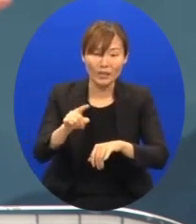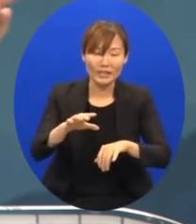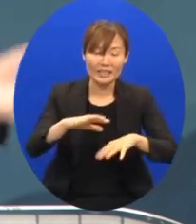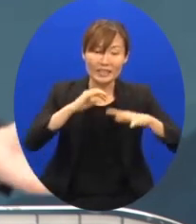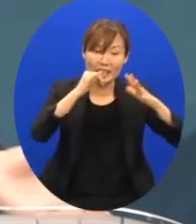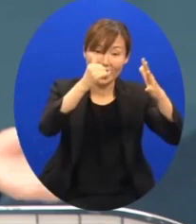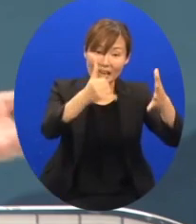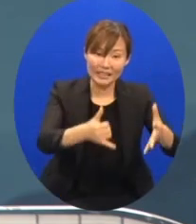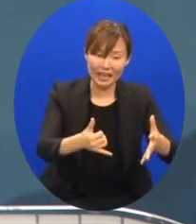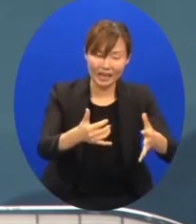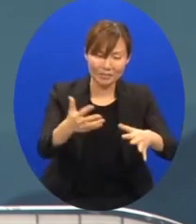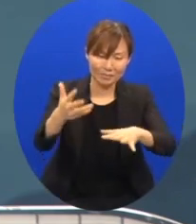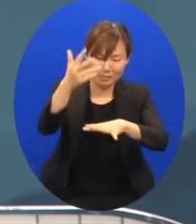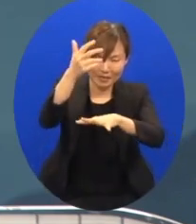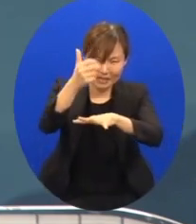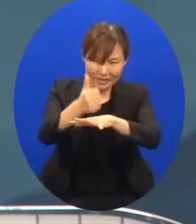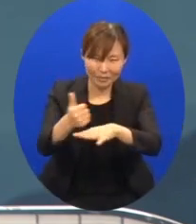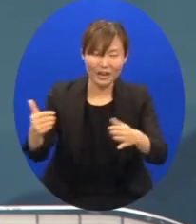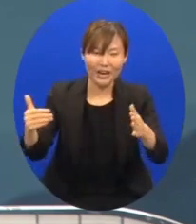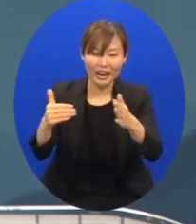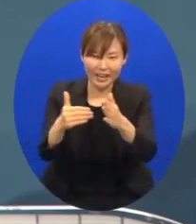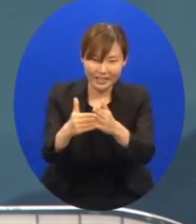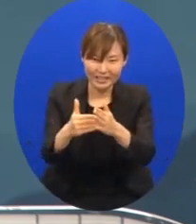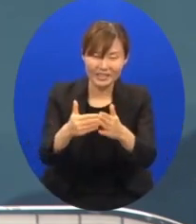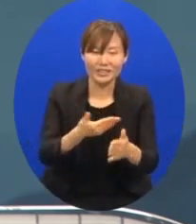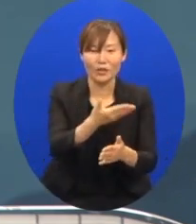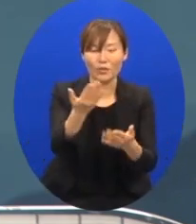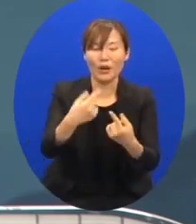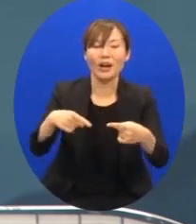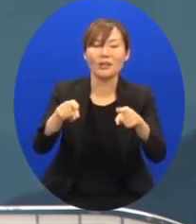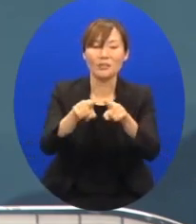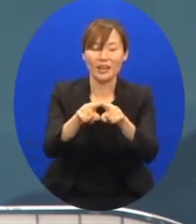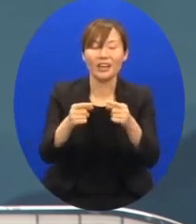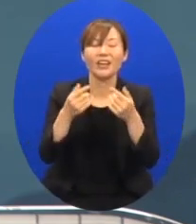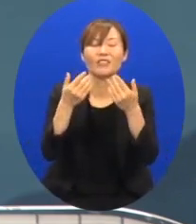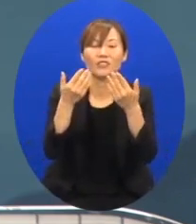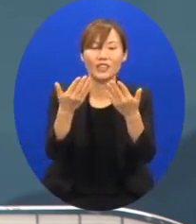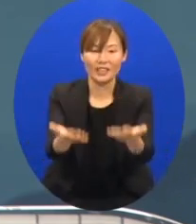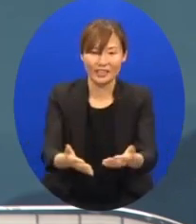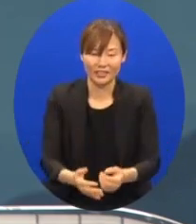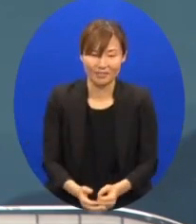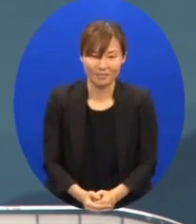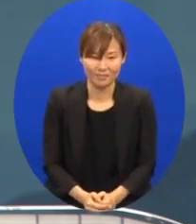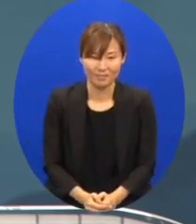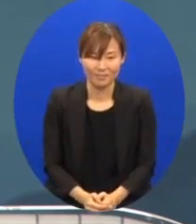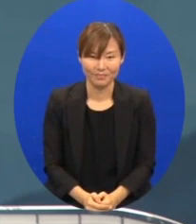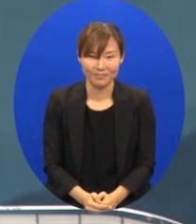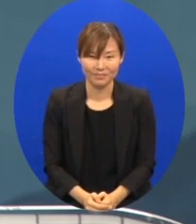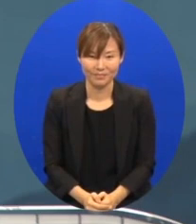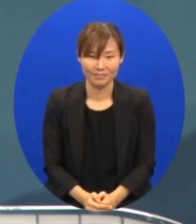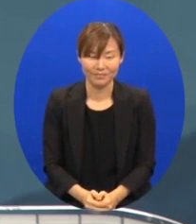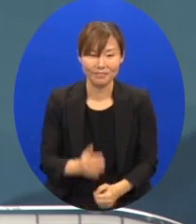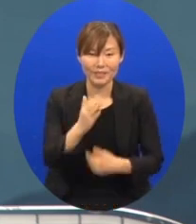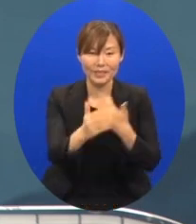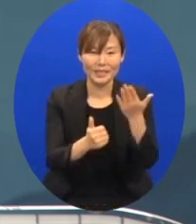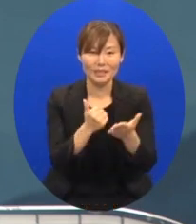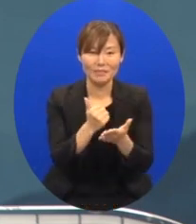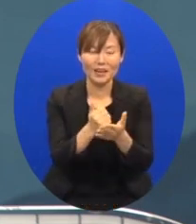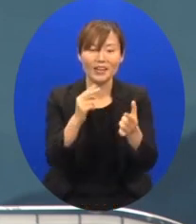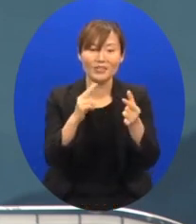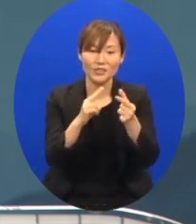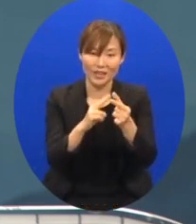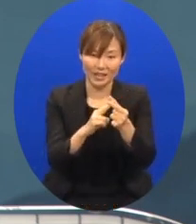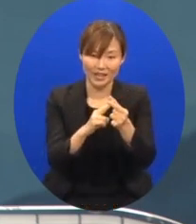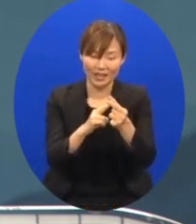지금 여러분 모두에게 저에게 주어진 가장 놀라운 약속이 임 말로 일하신 우리